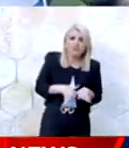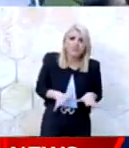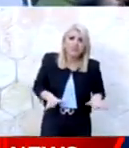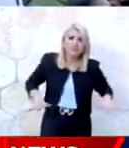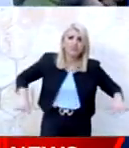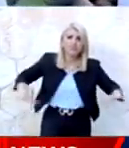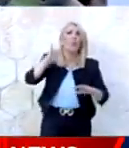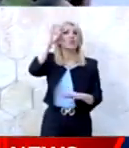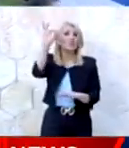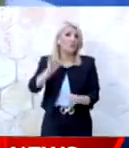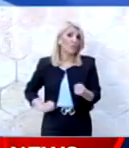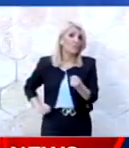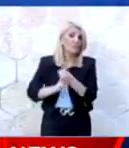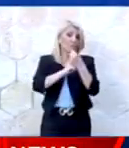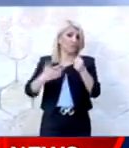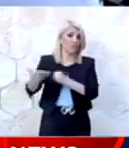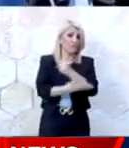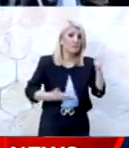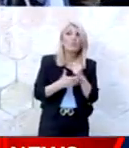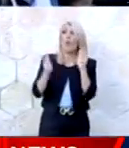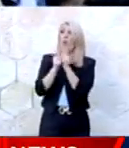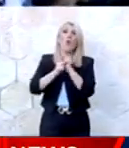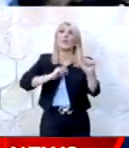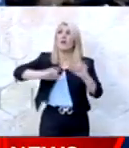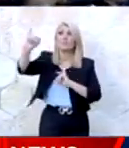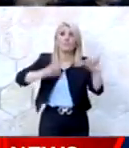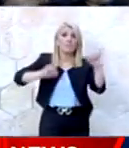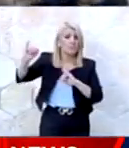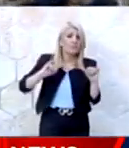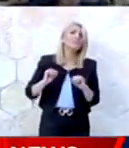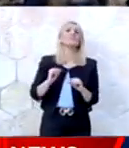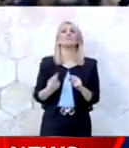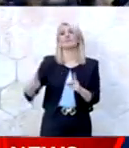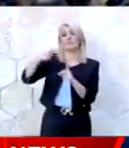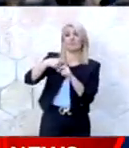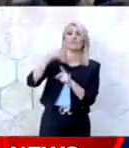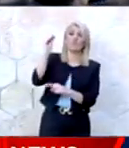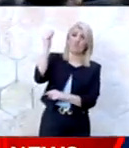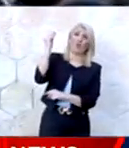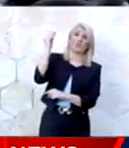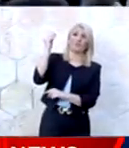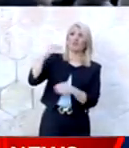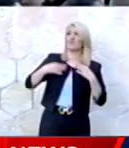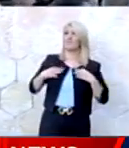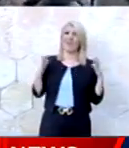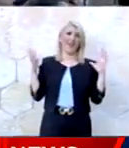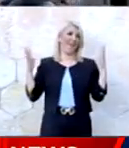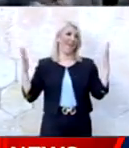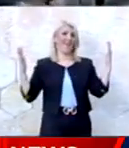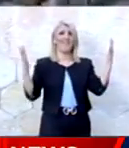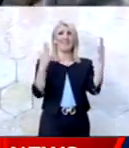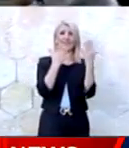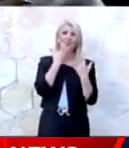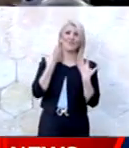παραγωγή και τα χωριά μας και τρίτον πολιτισμός και πράσινο για μια καλύτερη ζωή στις πόλεις μας. Σας κοιτώ λοιπόν στα